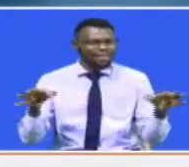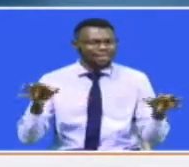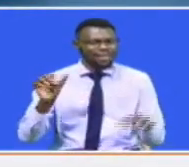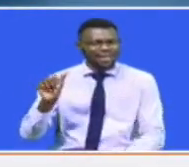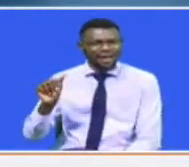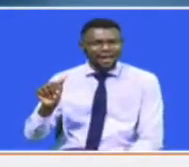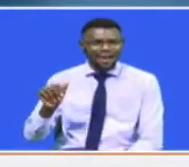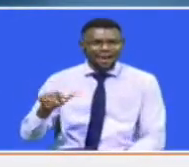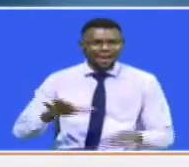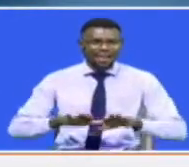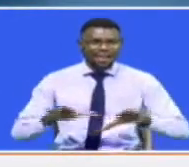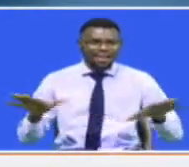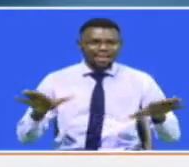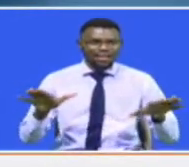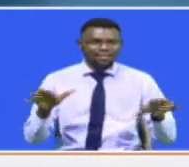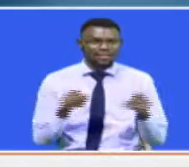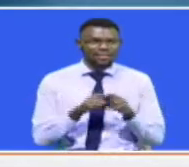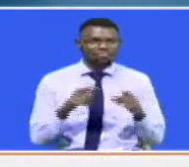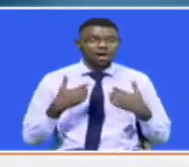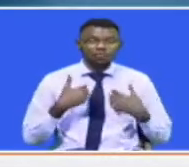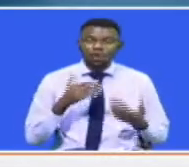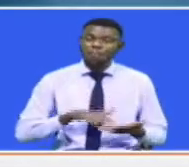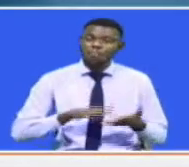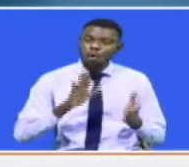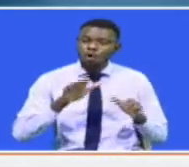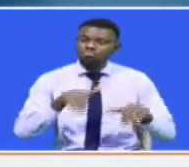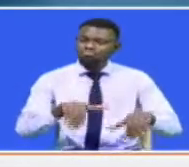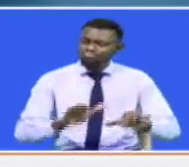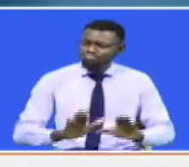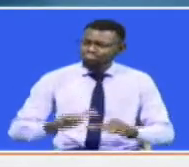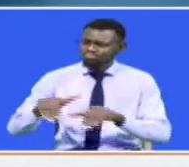of forest land. Now, we understand today there are more fresh graves that have been